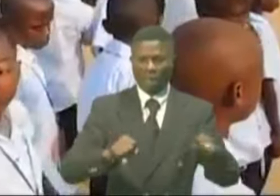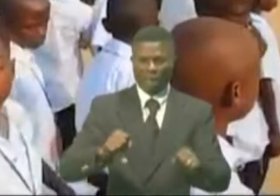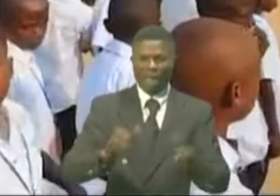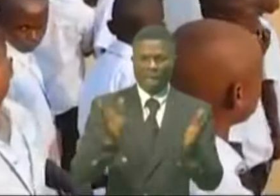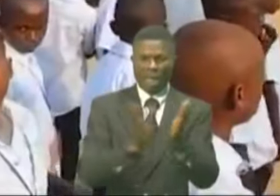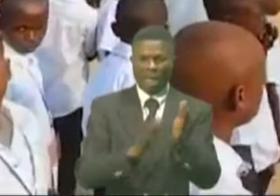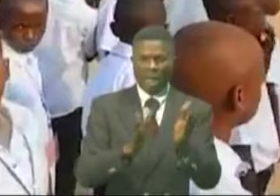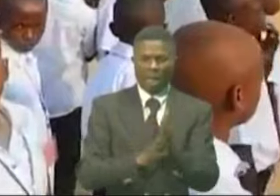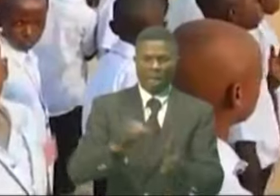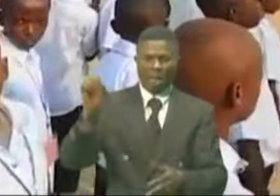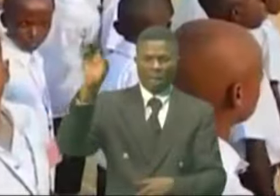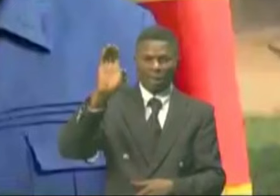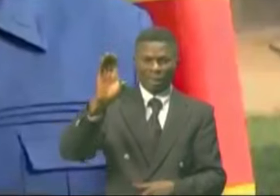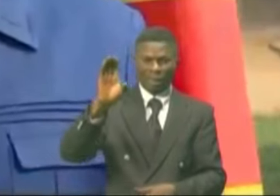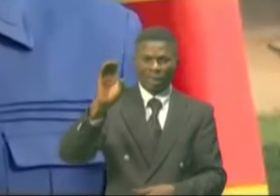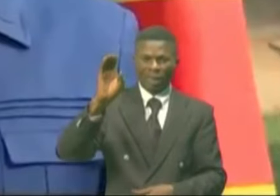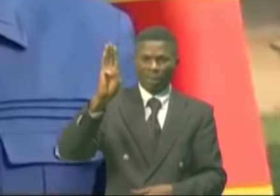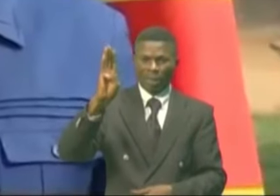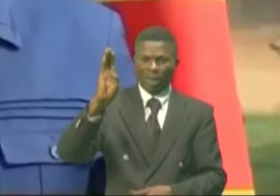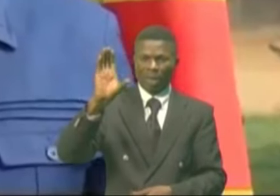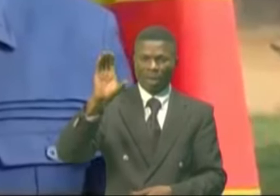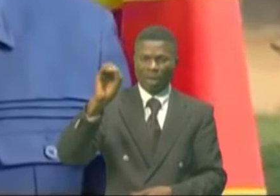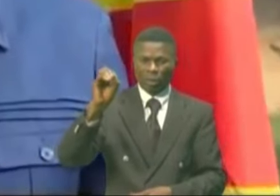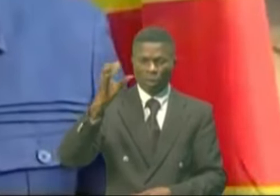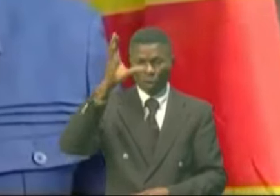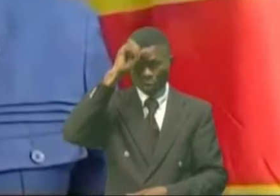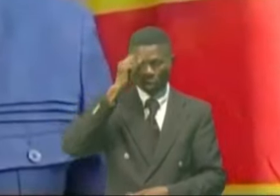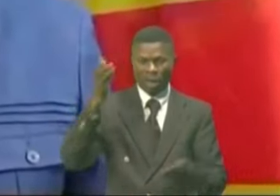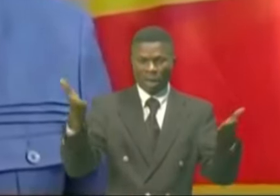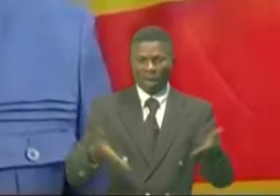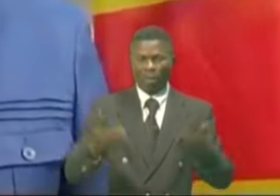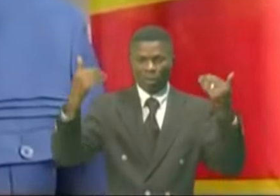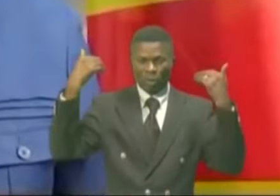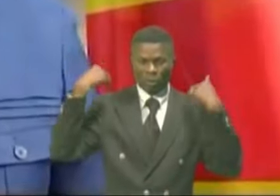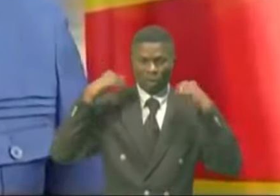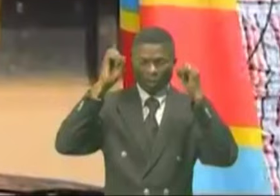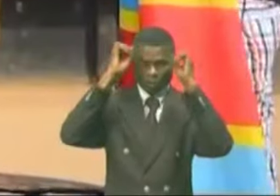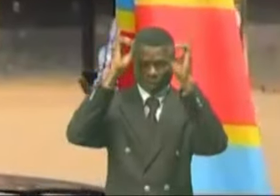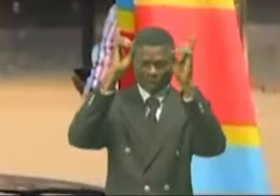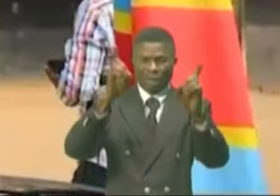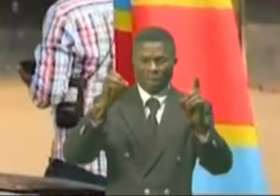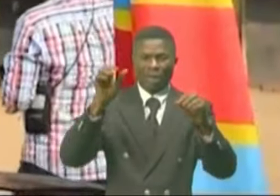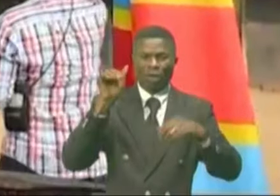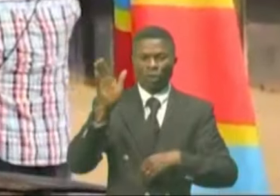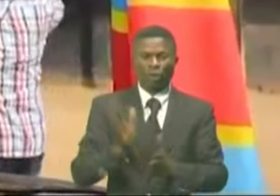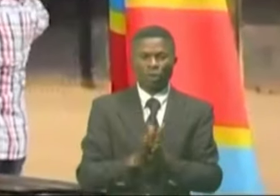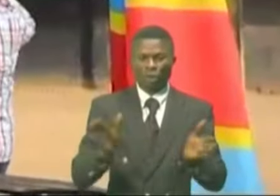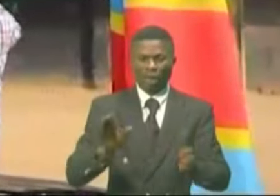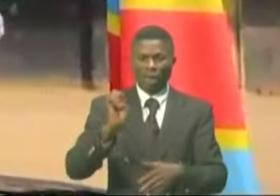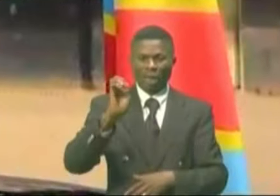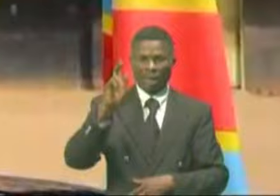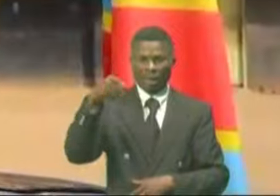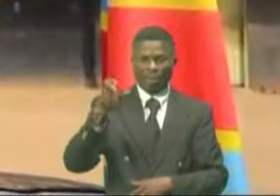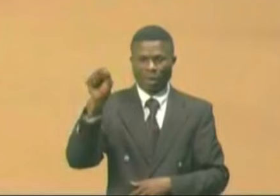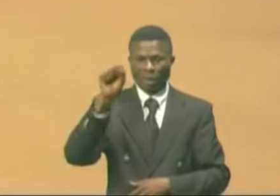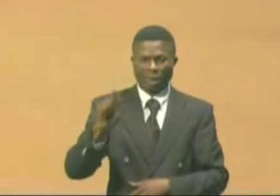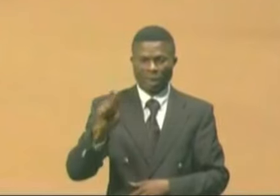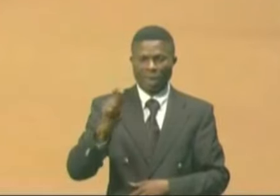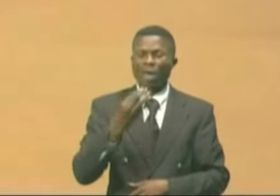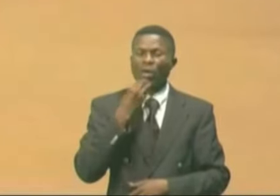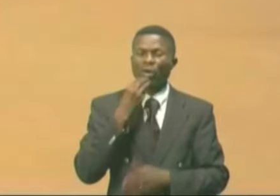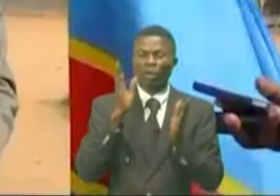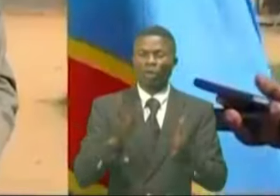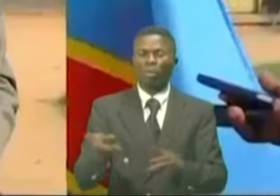l'école Sebeko Lissala de Kwilu 1, en présence des autorités éducationnelles, le directeur provincial de l'EPST, les représentants de l'inspecteur